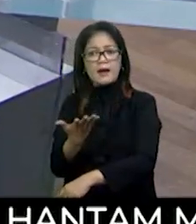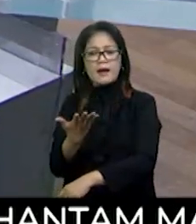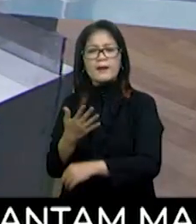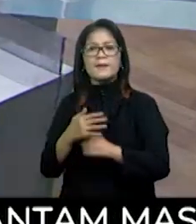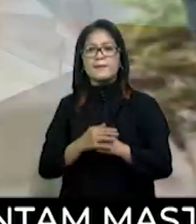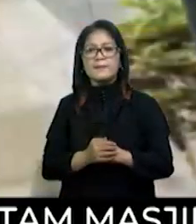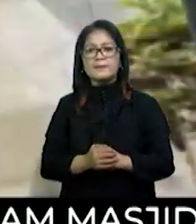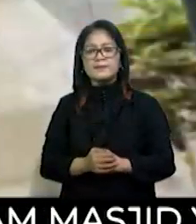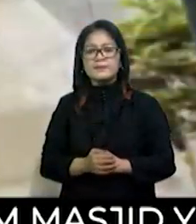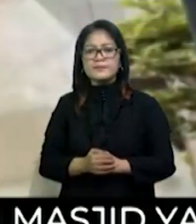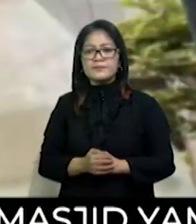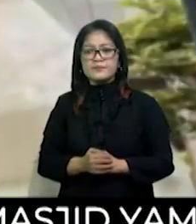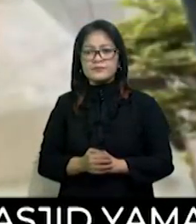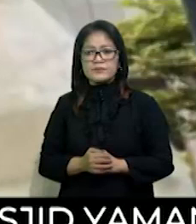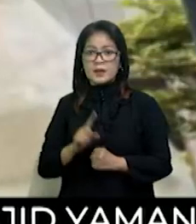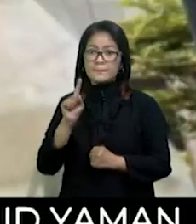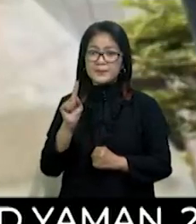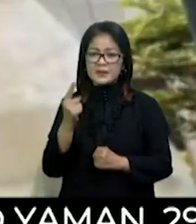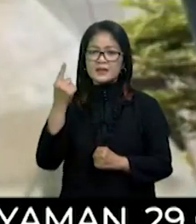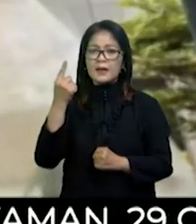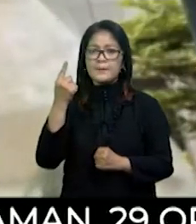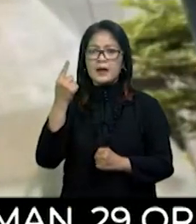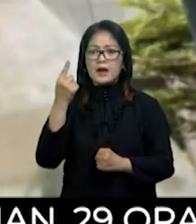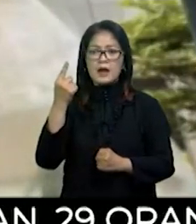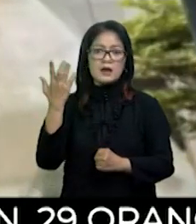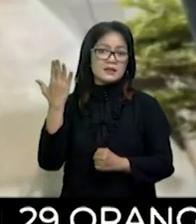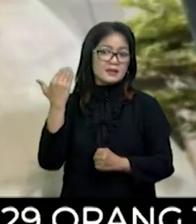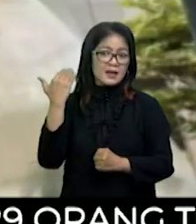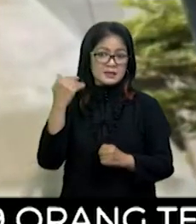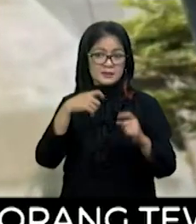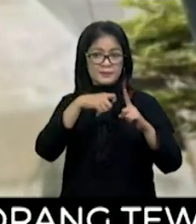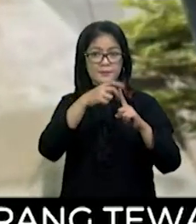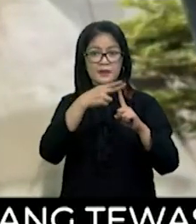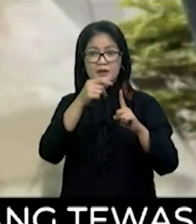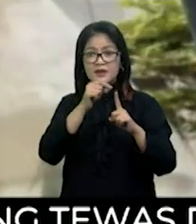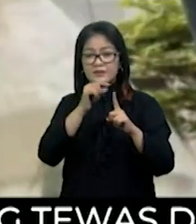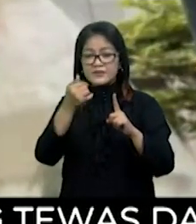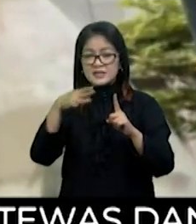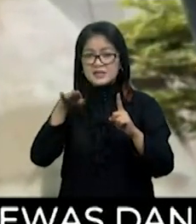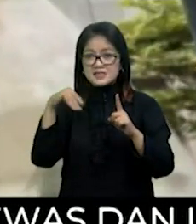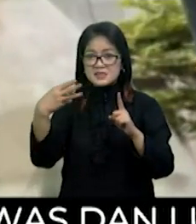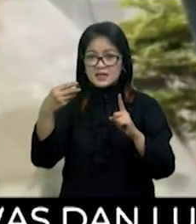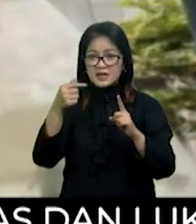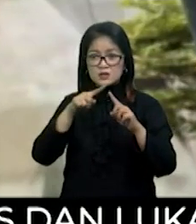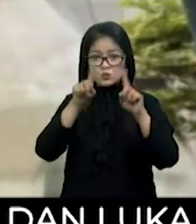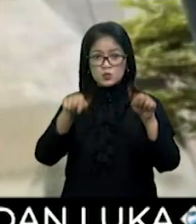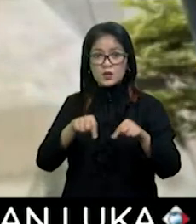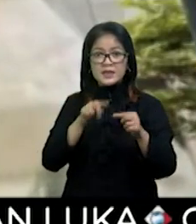Ya, jadi yang pertama adalah setelah kemarin Pfizer mendapatkan izin penggunaan darurat dari Amerika